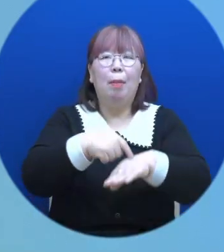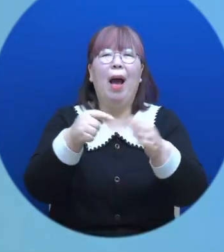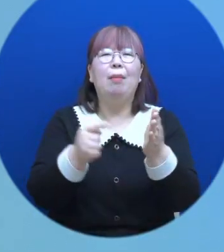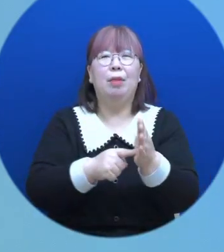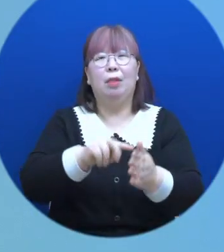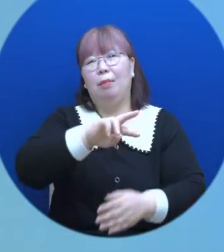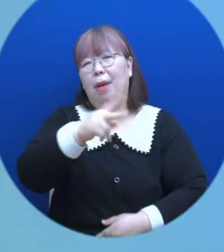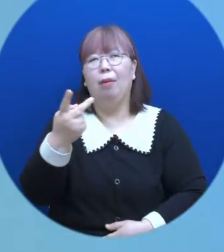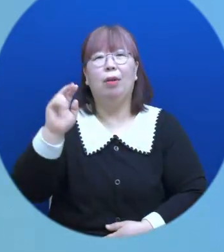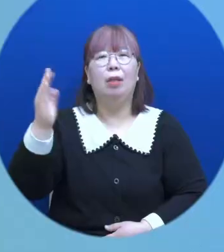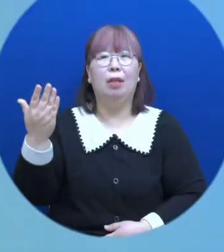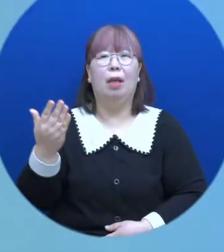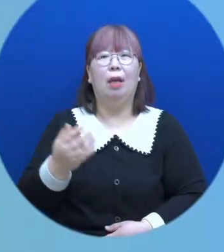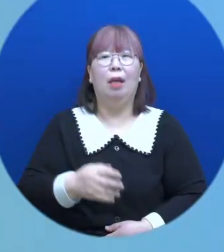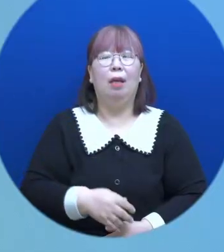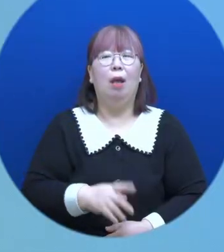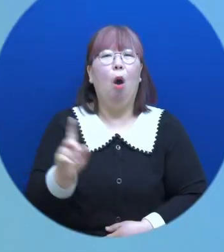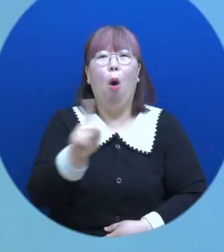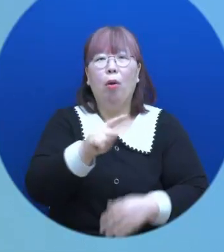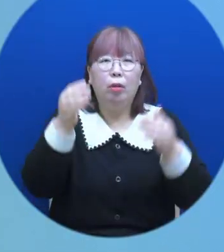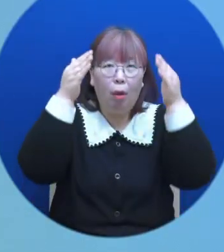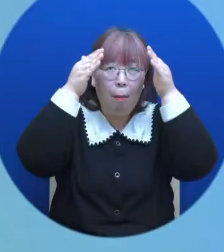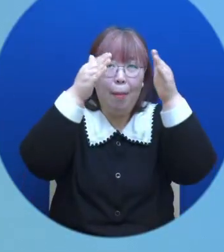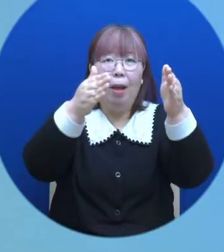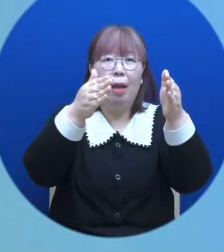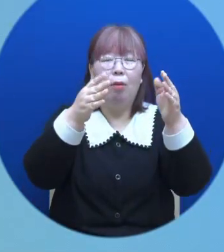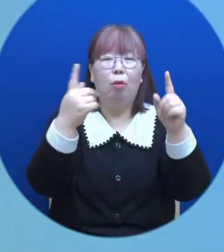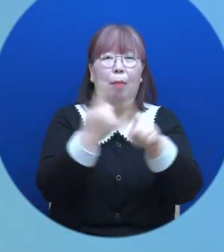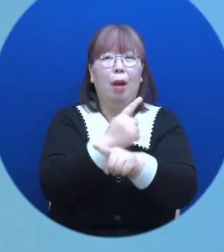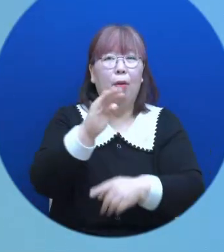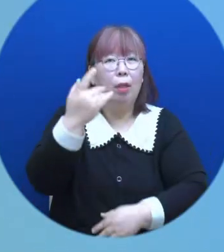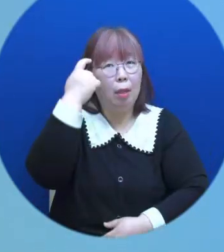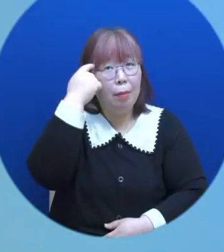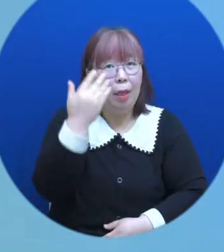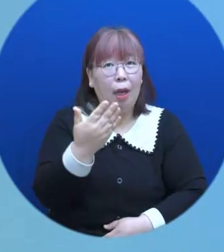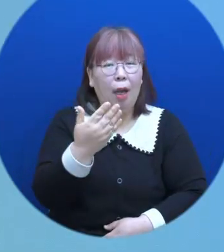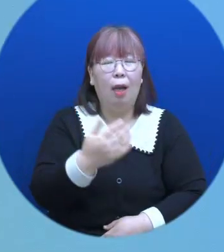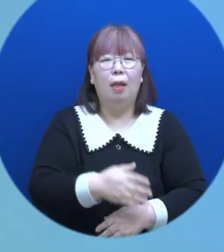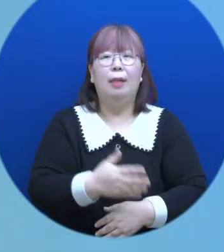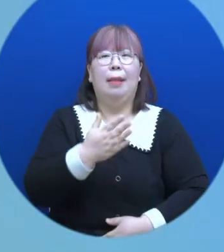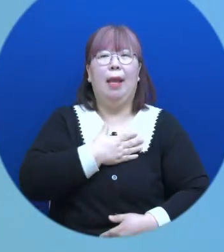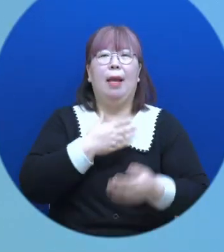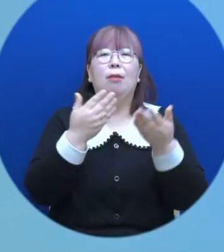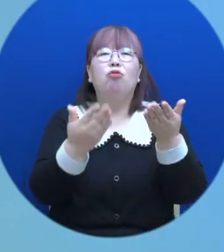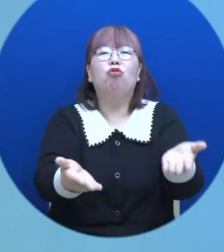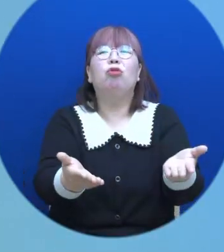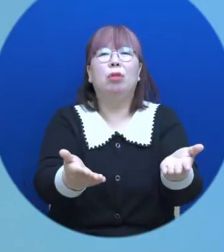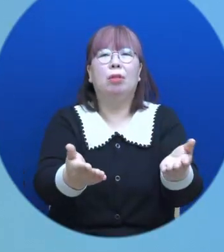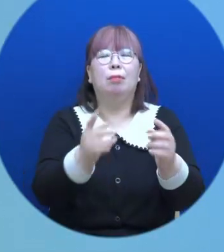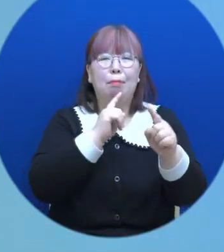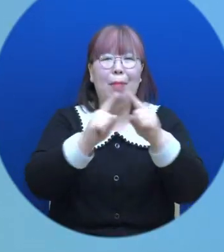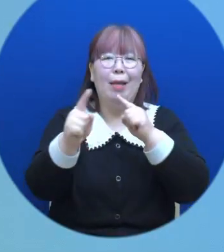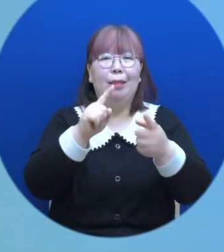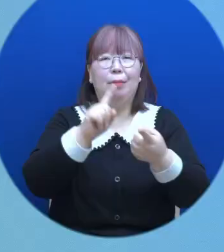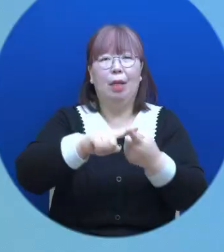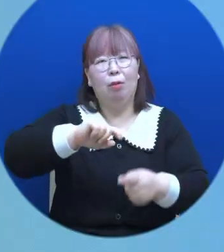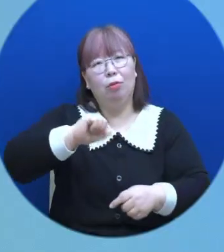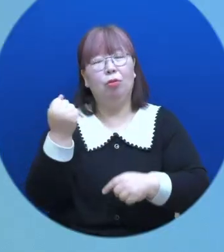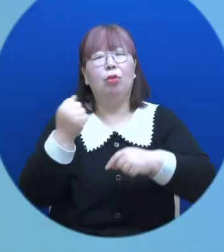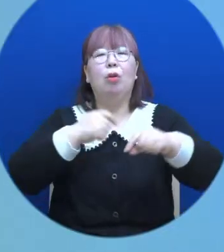한다. 어떤 방향으로 돌이켜야 하느냐? 내가 주시는 말씀에 다스림을